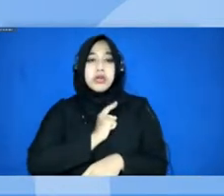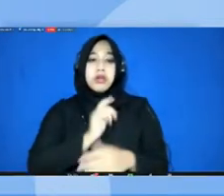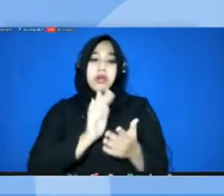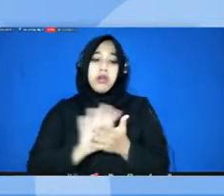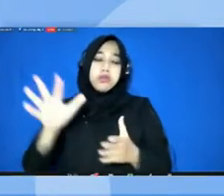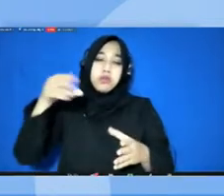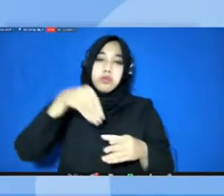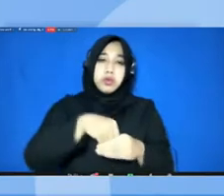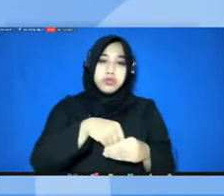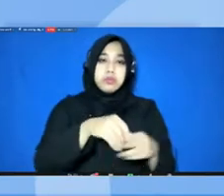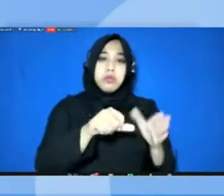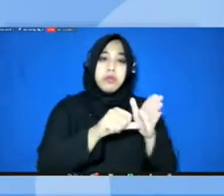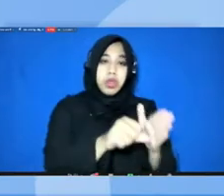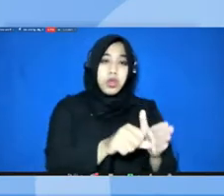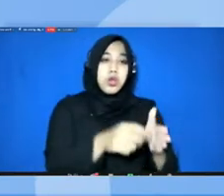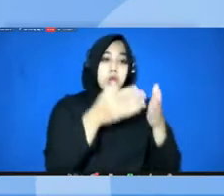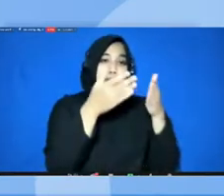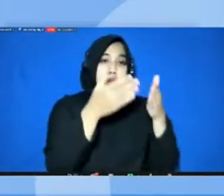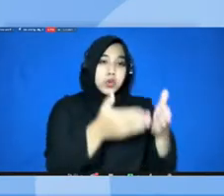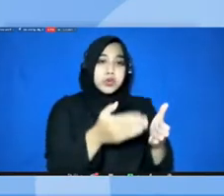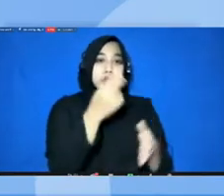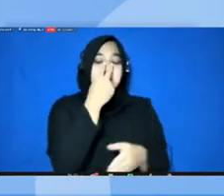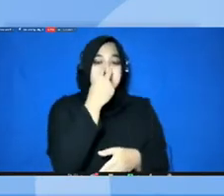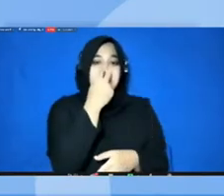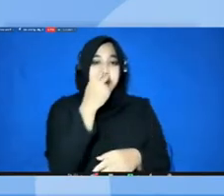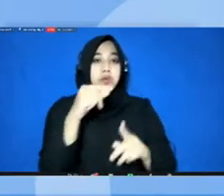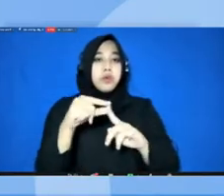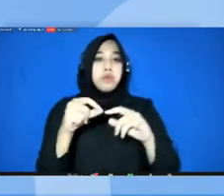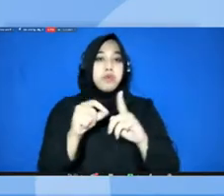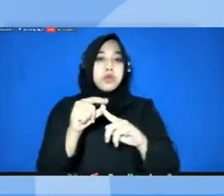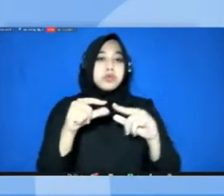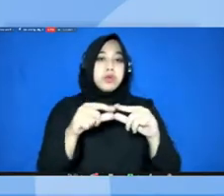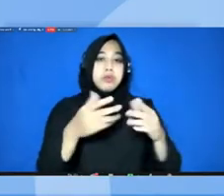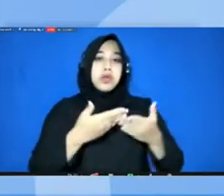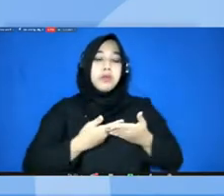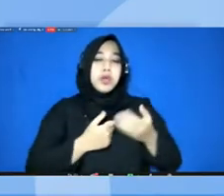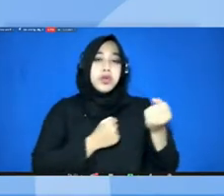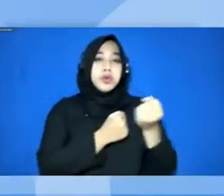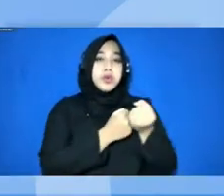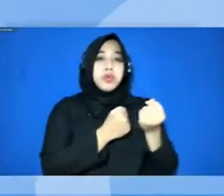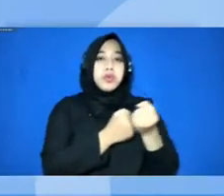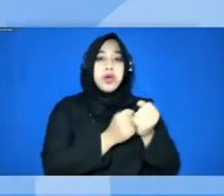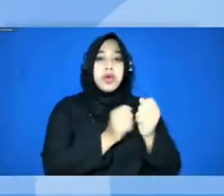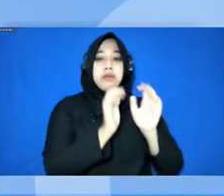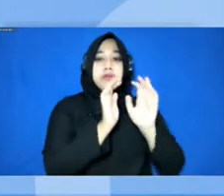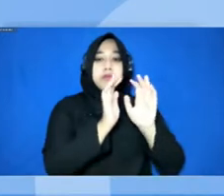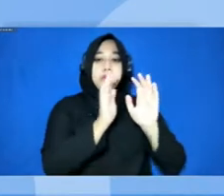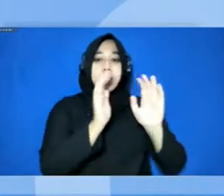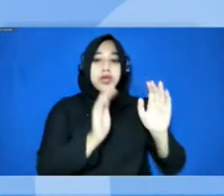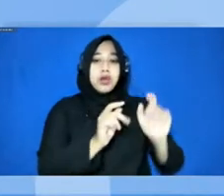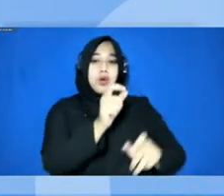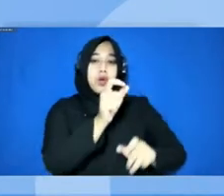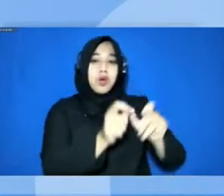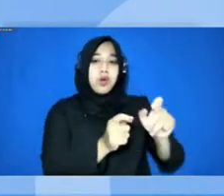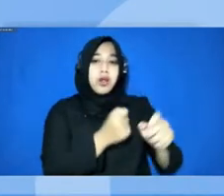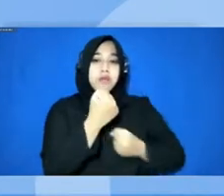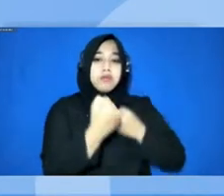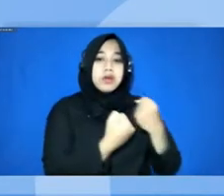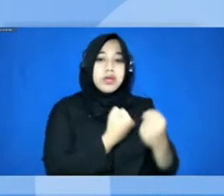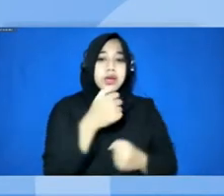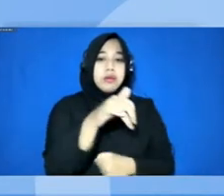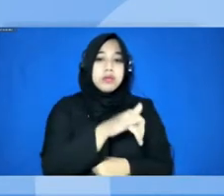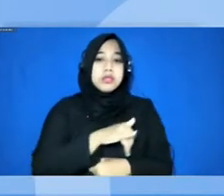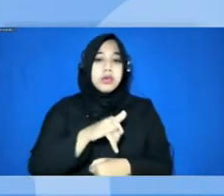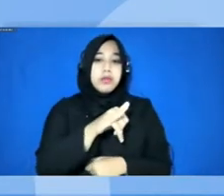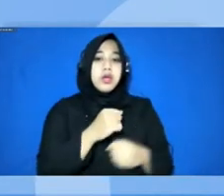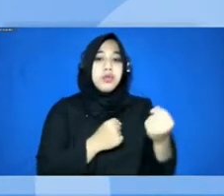membantu. Khusus di Kota Bandung, Puspa mendapat dukungan dari banyak pihak yang bergerak bersama dan mendukung